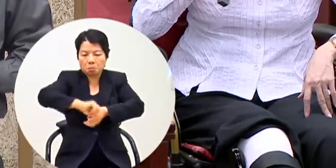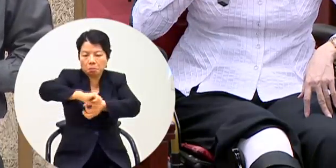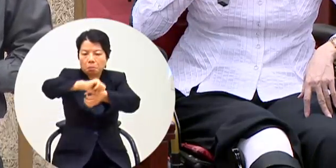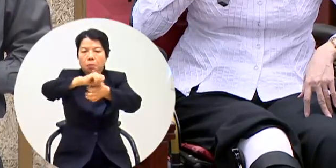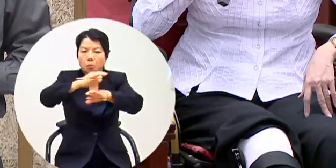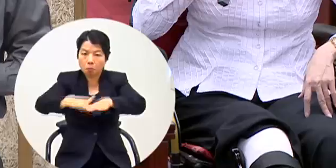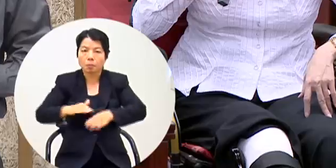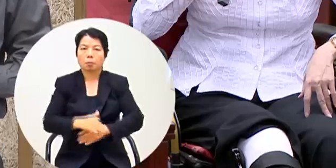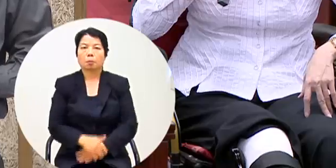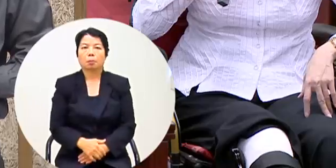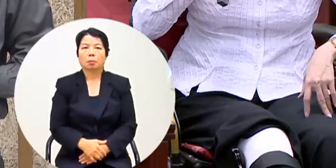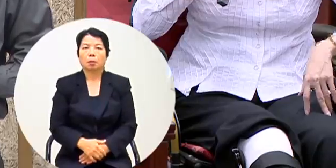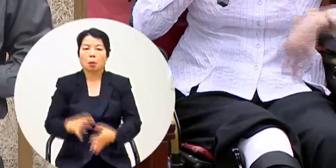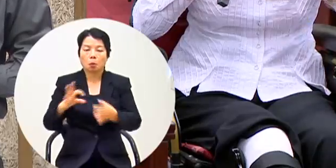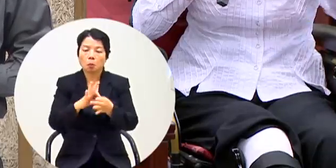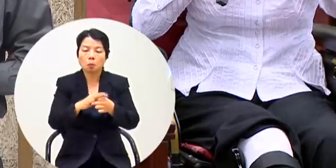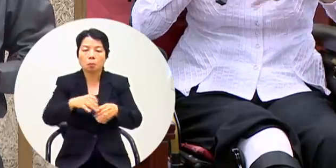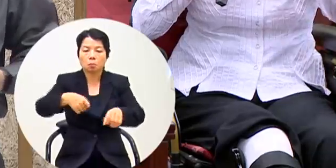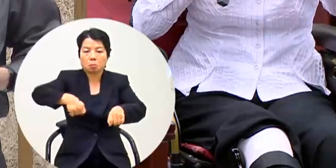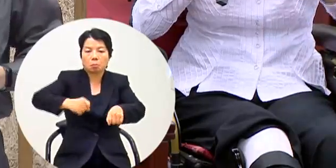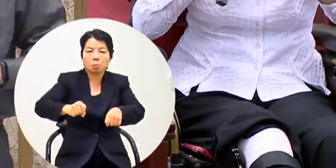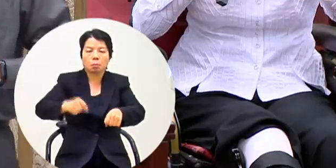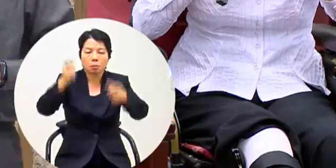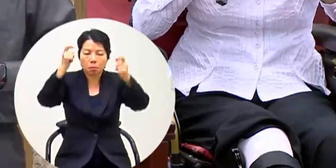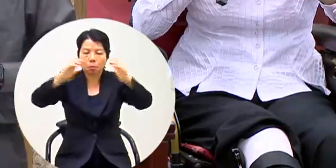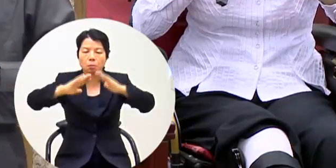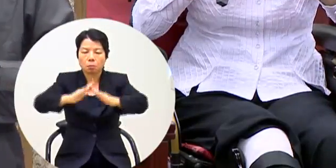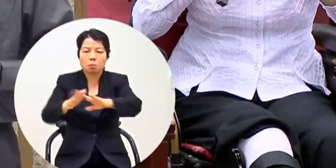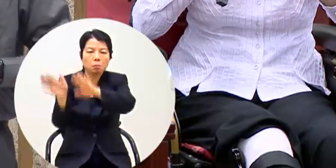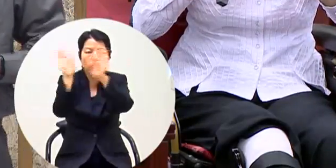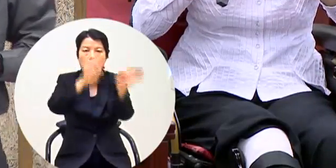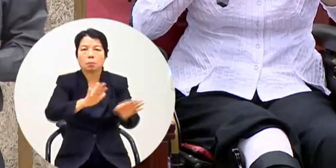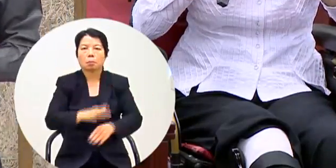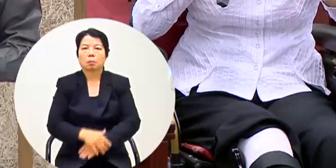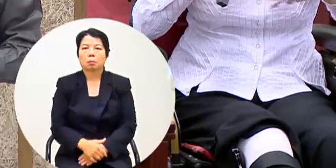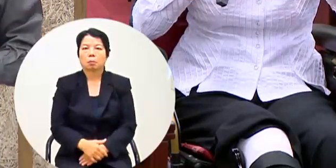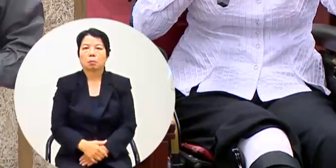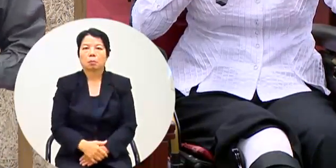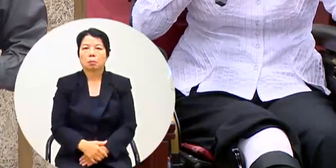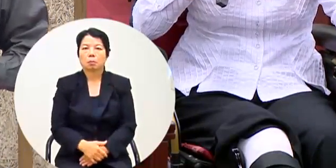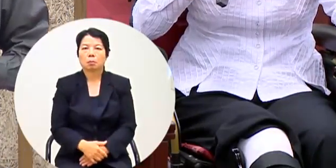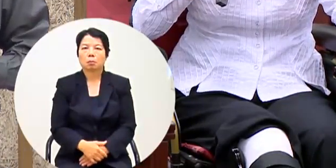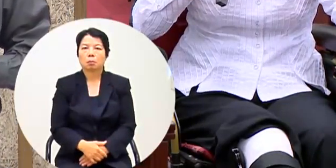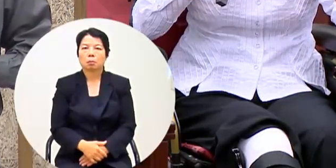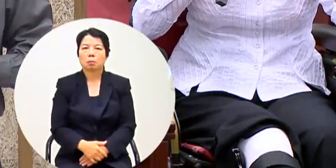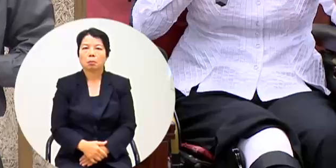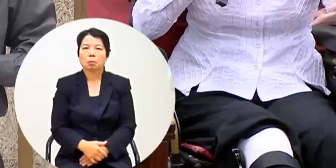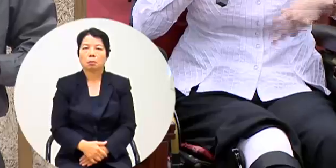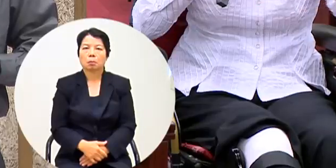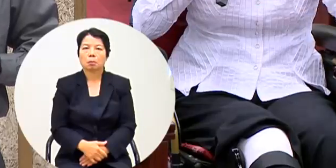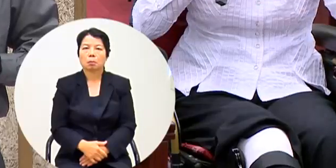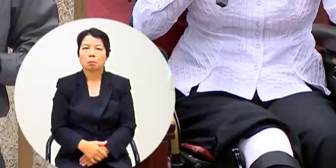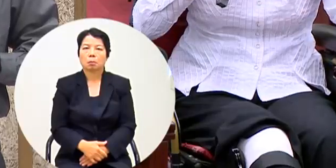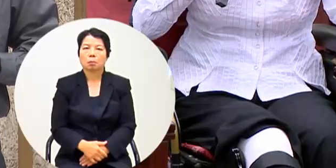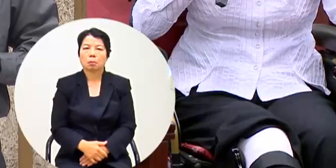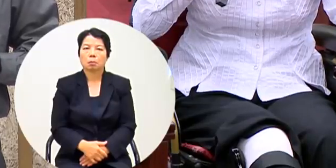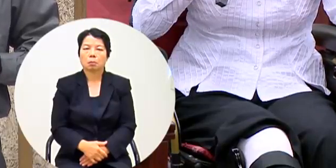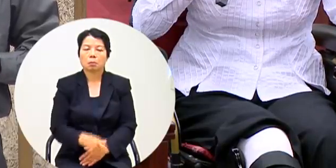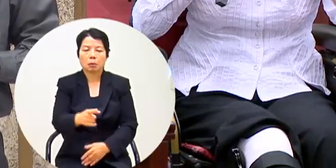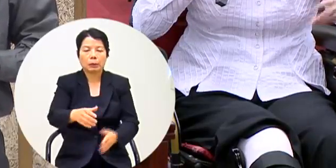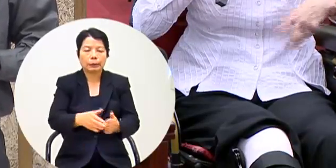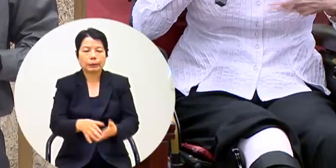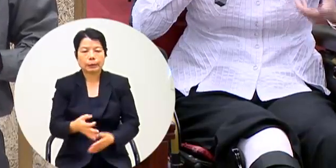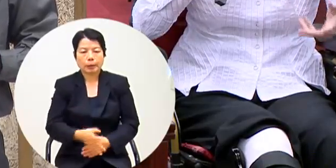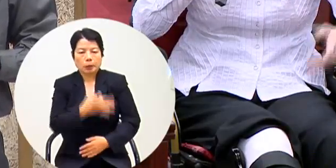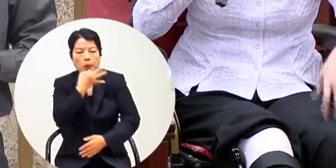们高雄市的状况是， 所以我说你们都是用以市设人嘛，你们就会怕机车停上来，怕什么停上